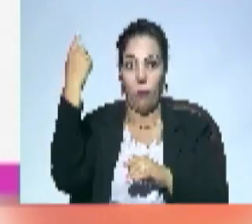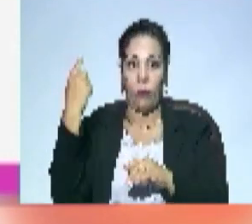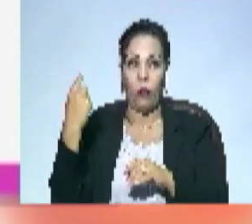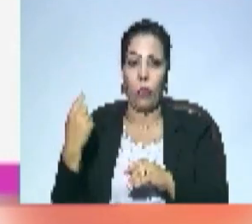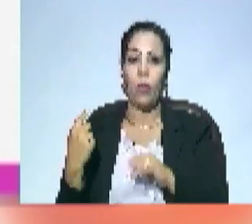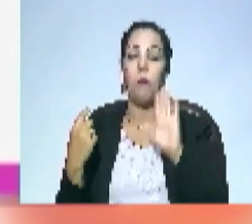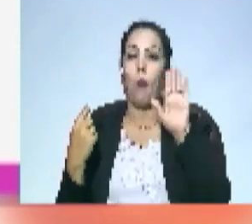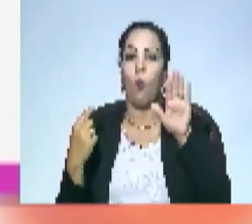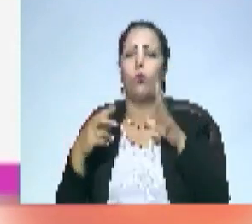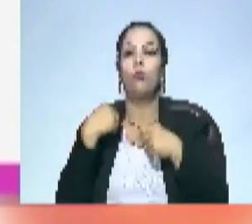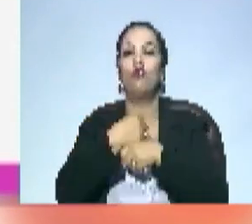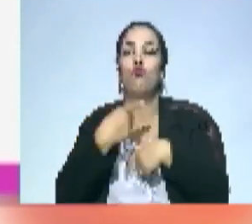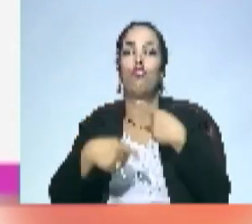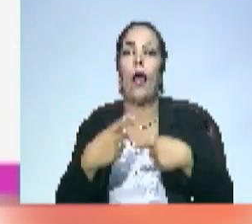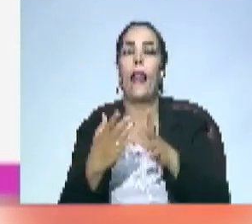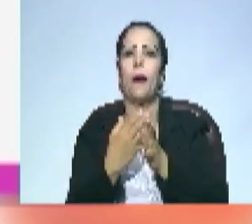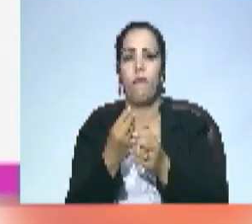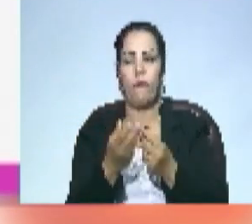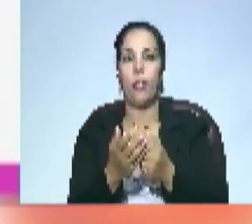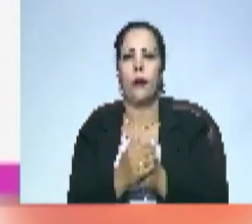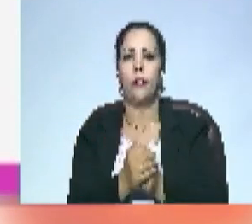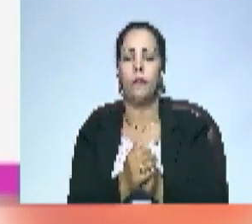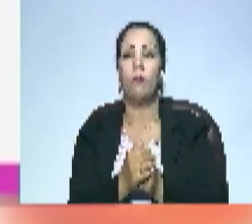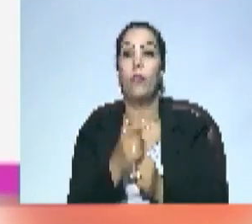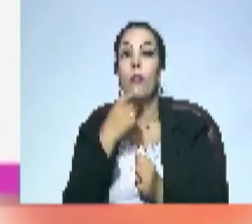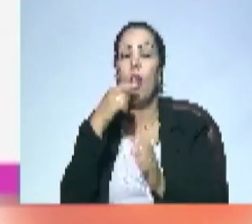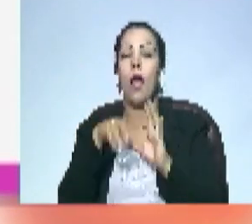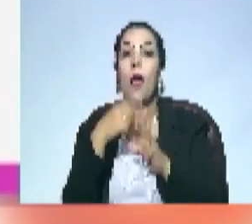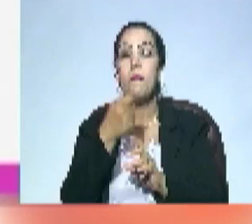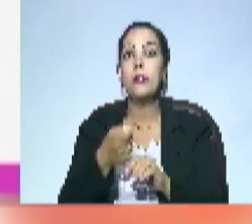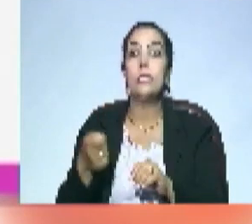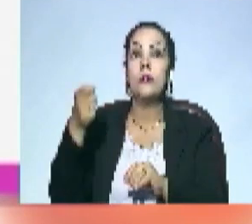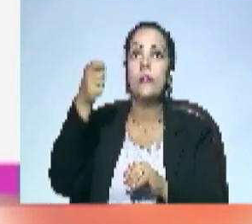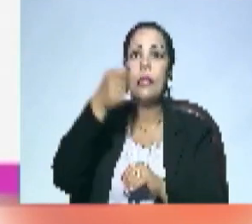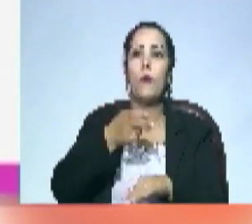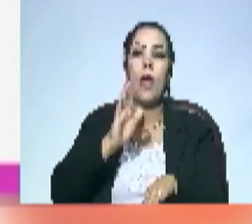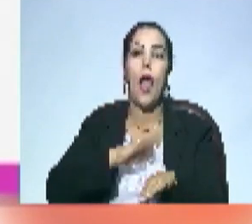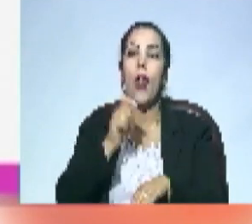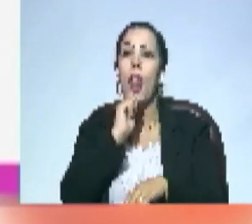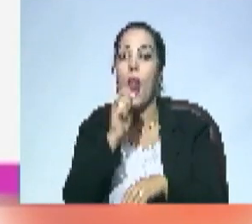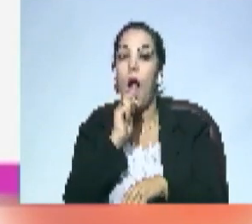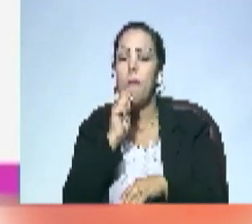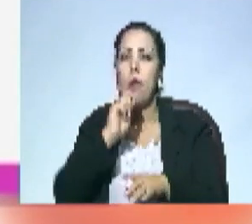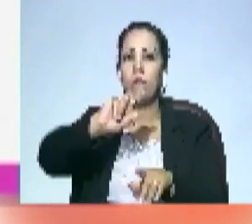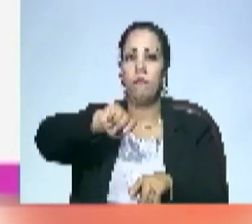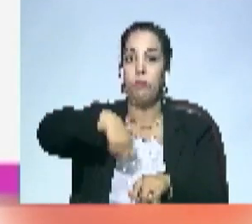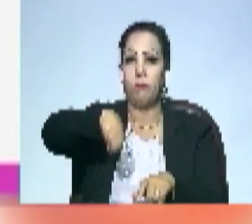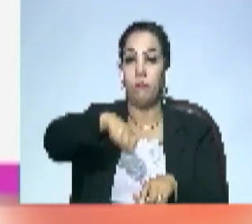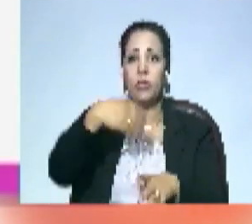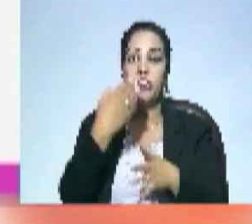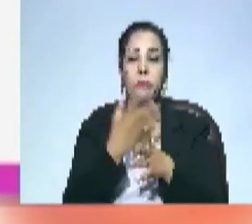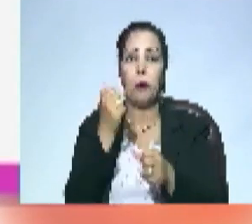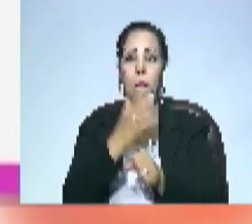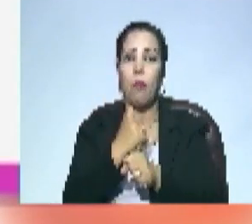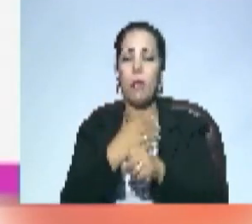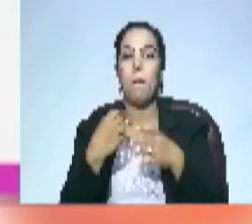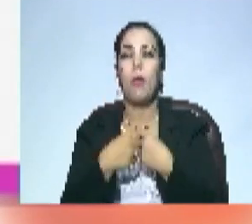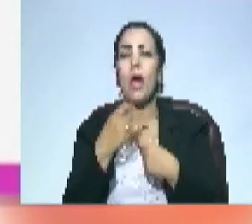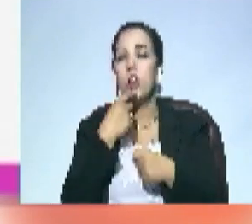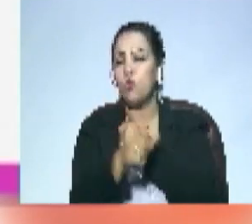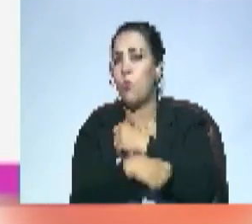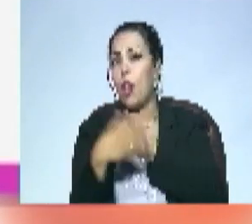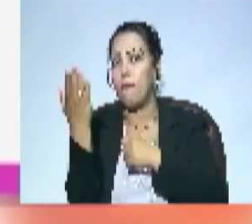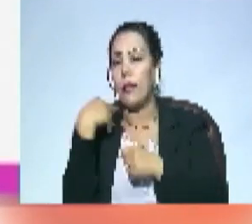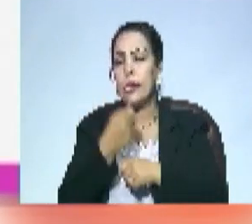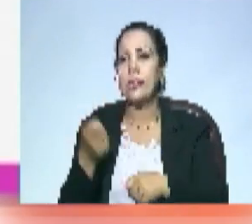على الشاشه والشيف بيشتغل تمام ف اللي زودناها على اللحمه المتعصب بتاعه اللازانيا بتاع المره اللي